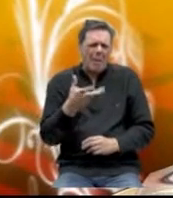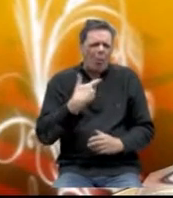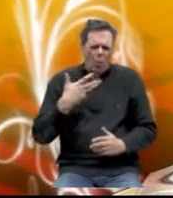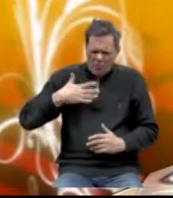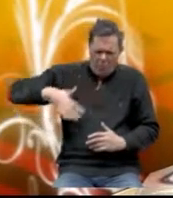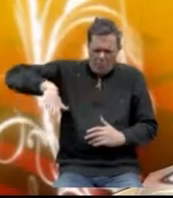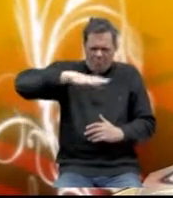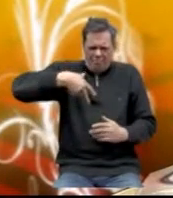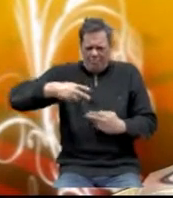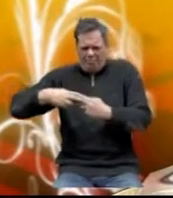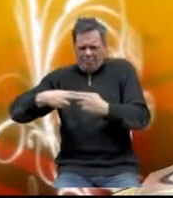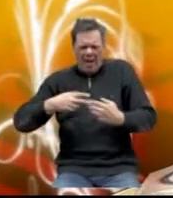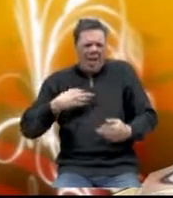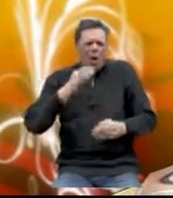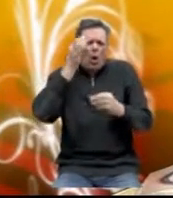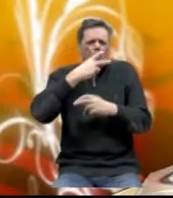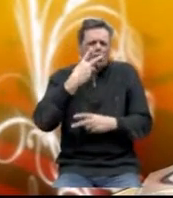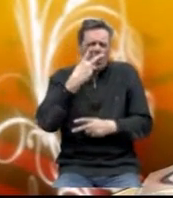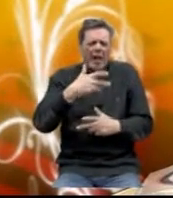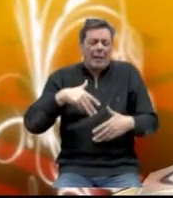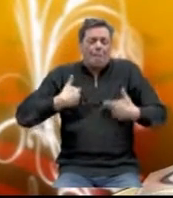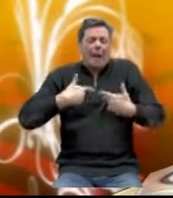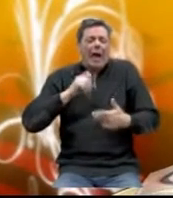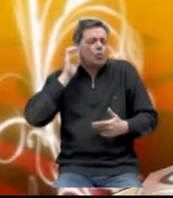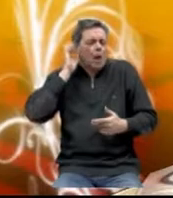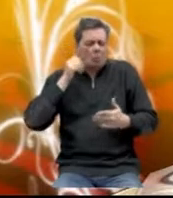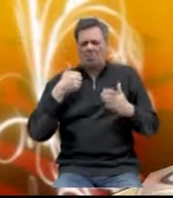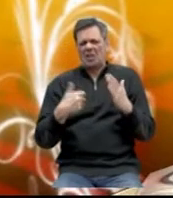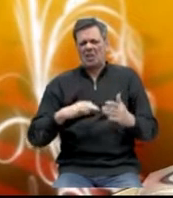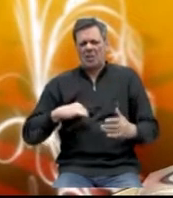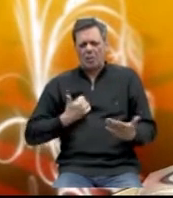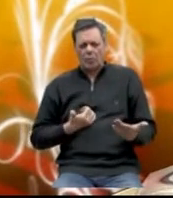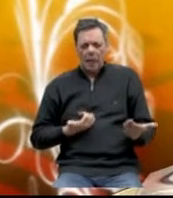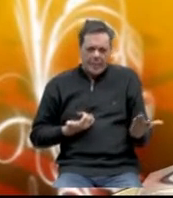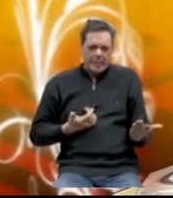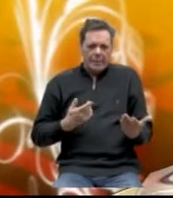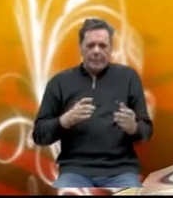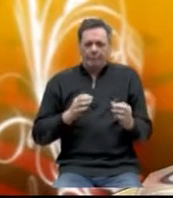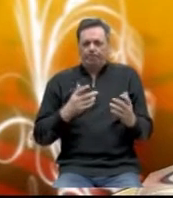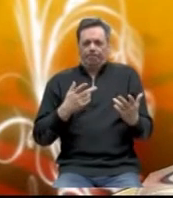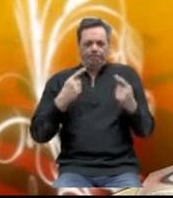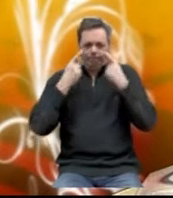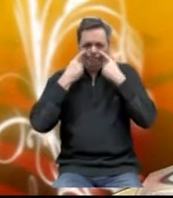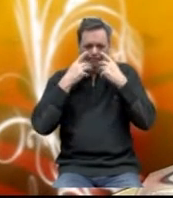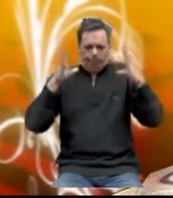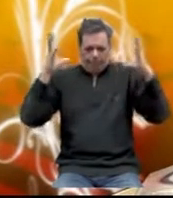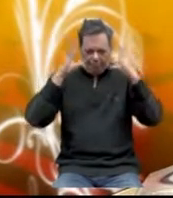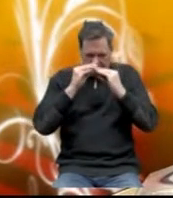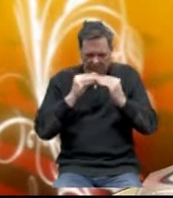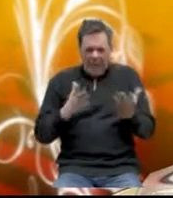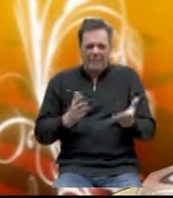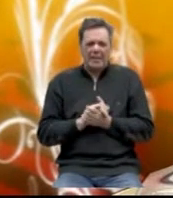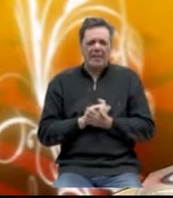okruženju, pretužno je gledati jednu mladu ženu sa 60 godina da već skoro uopće ne vidi, da već su joj